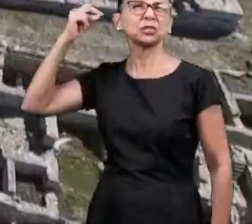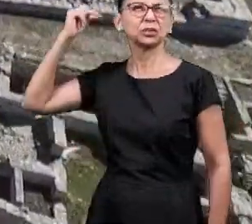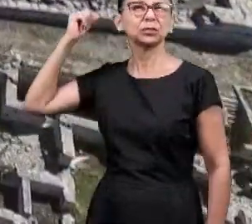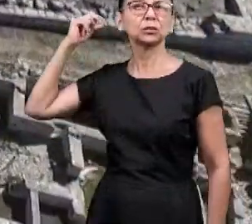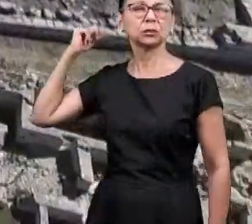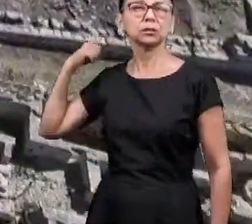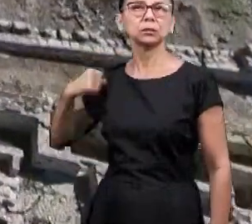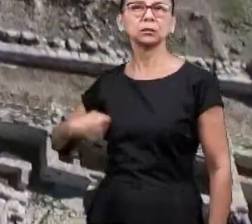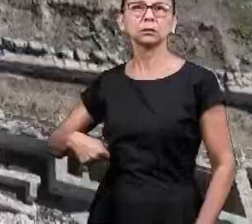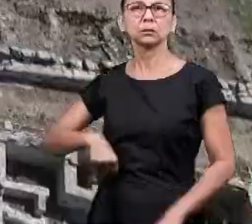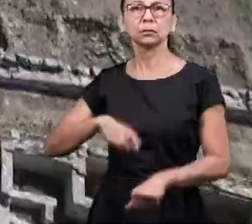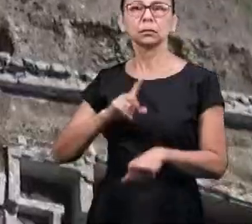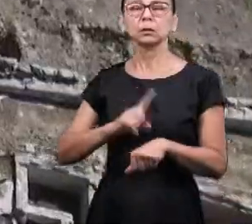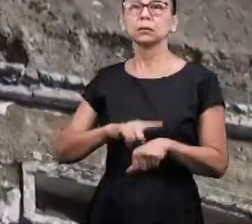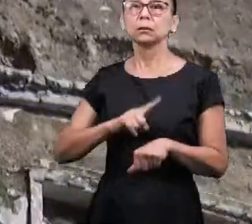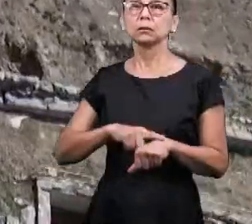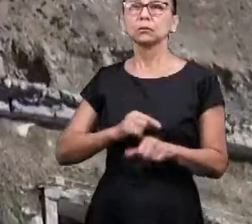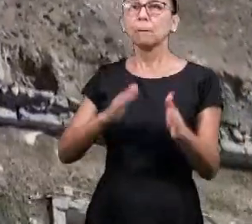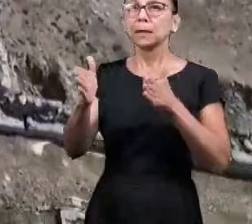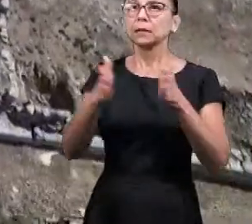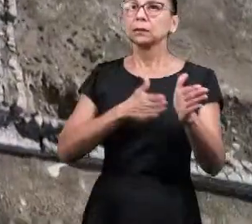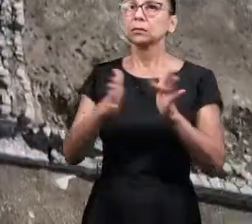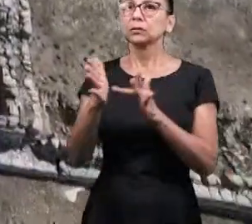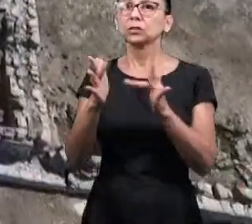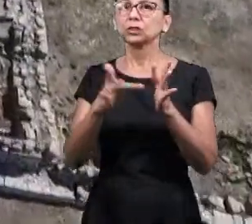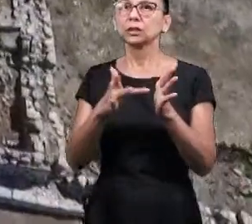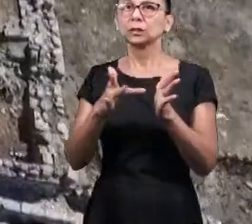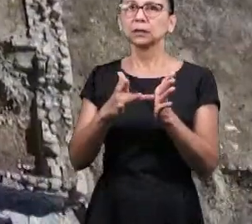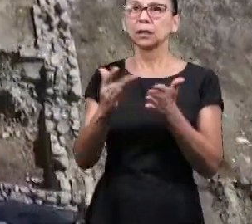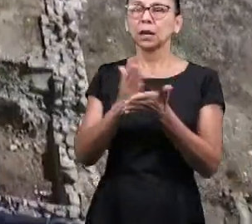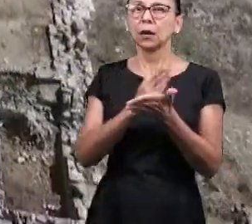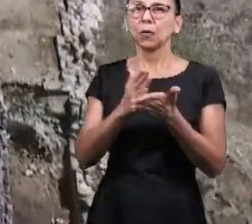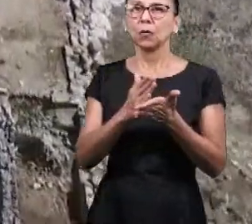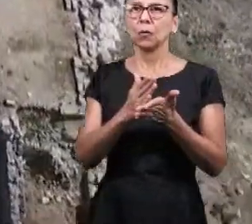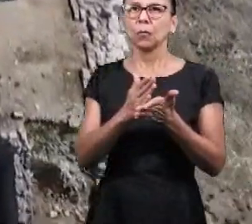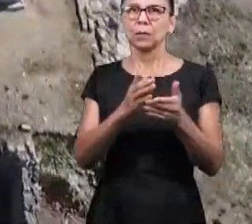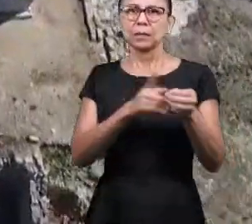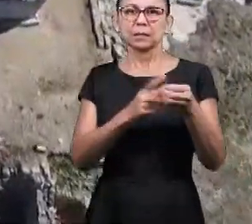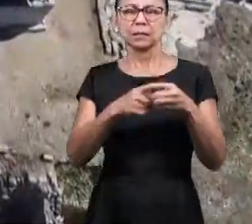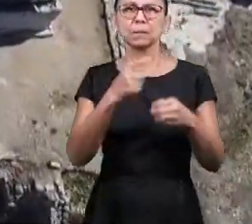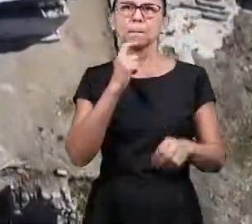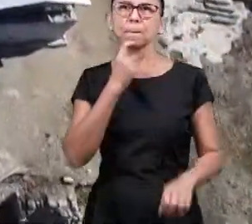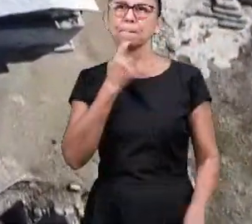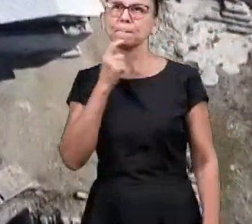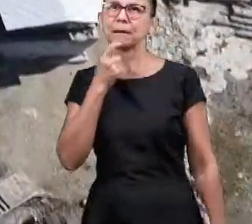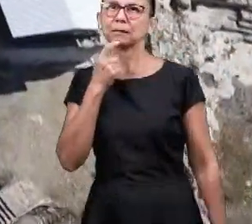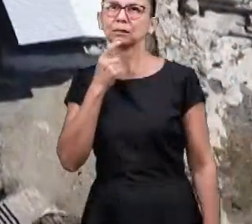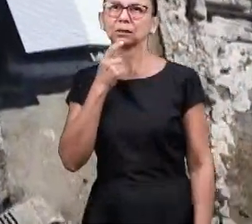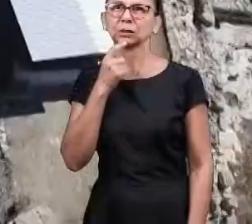mont Ébal. Cette distance parcourue par le Seigneur Jésus à pied